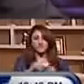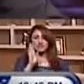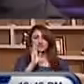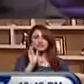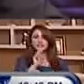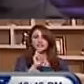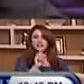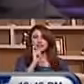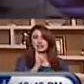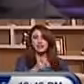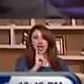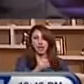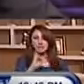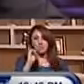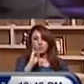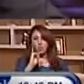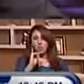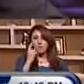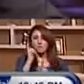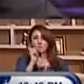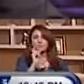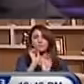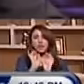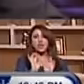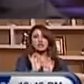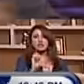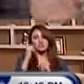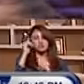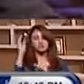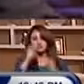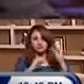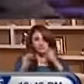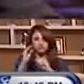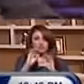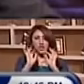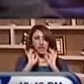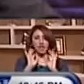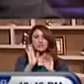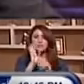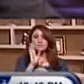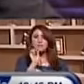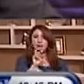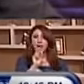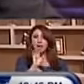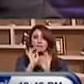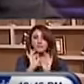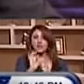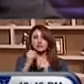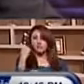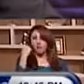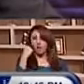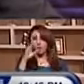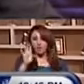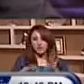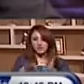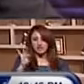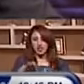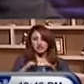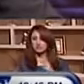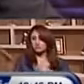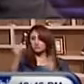له في السنوات دي. ودلوقتي فنلندا بعد ما حطت خطه استراتيجيه وكونت او جمعت كل القوى السياسيه حولين هدف التعليم،